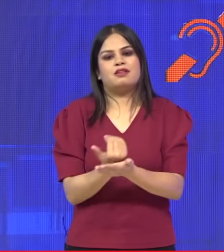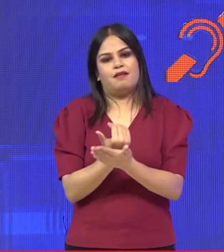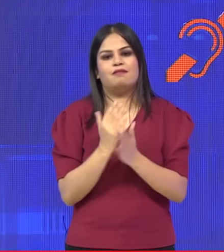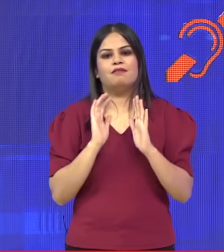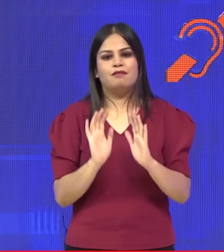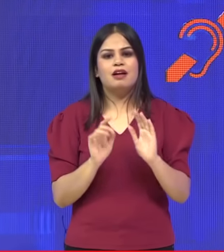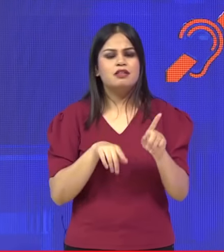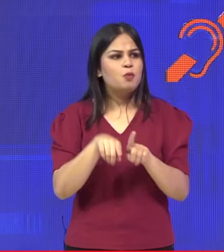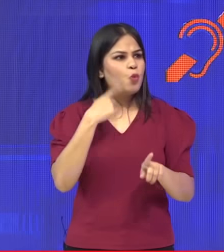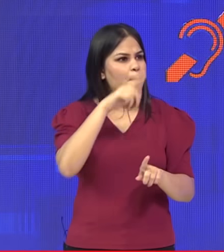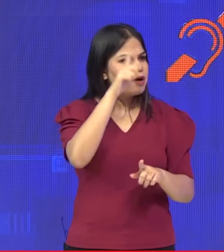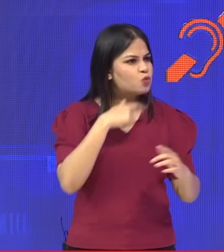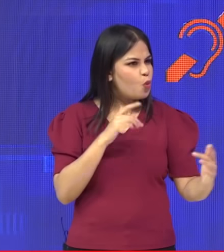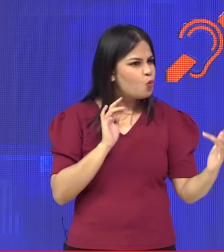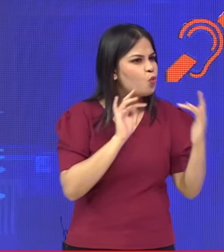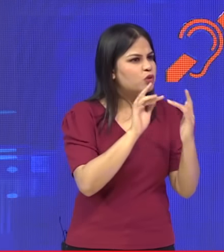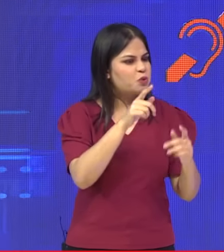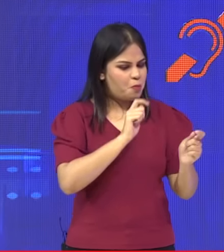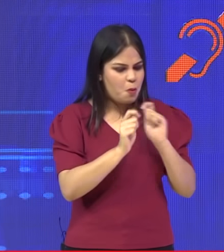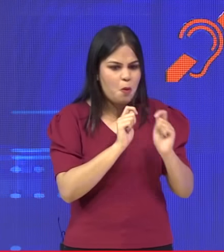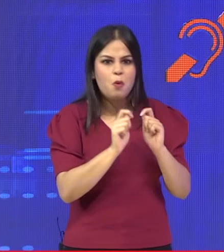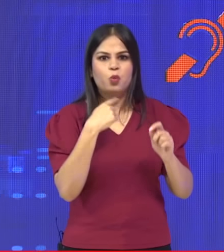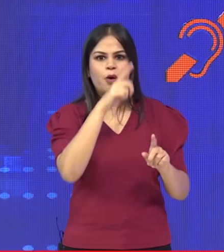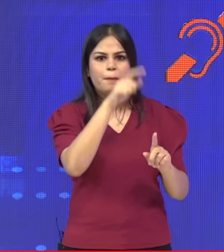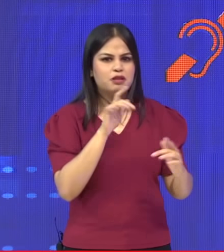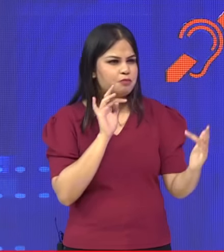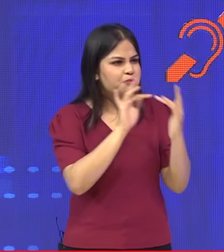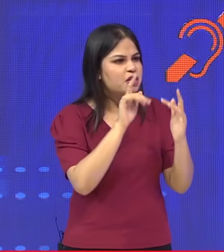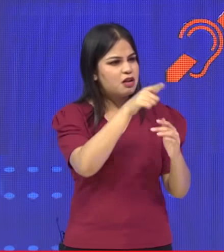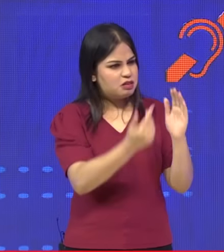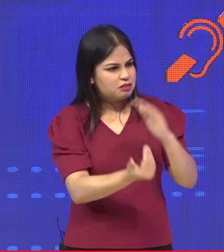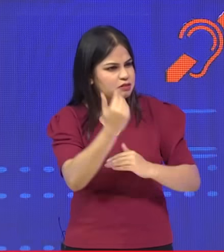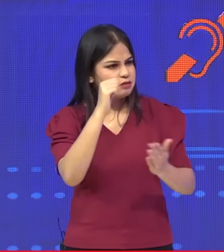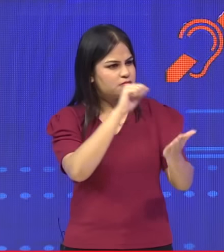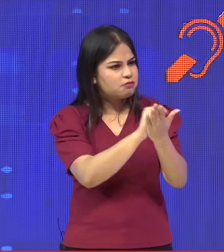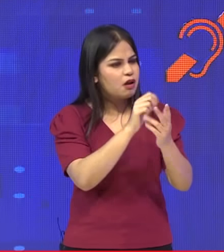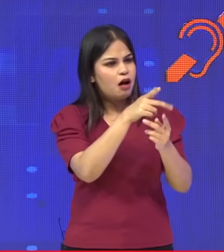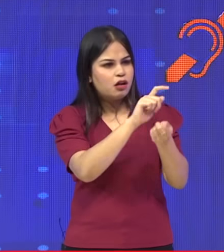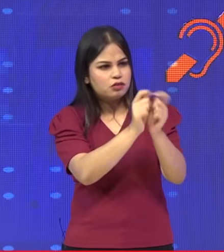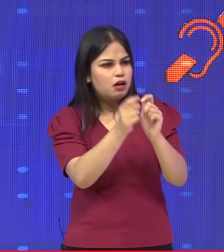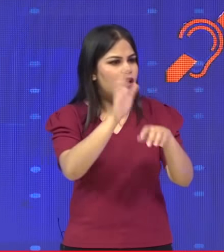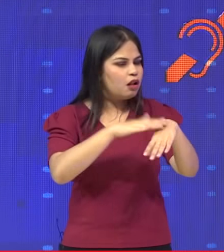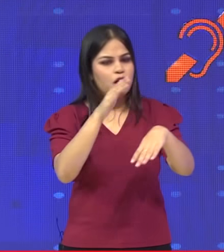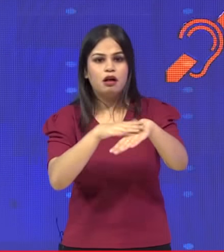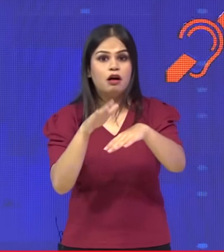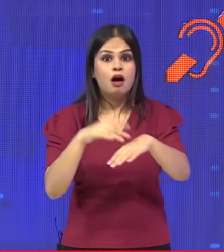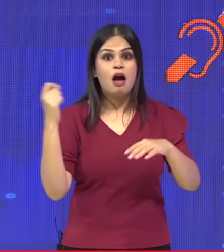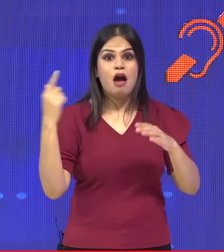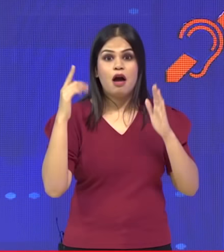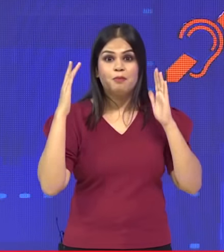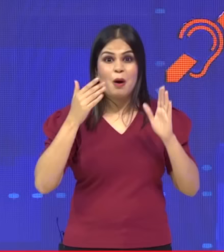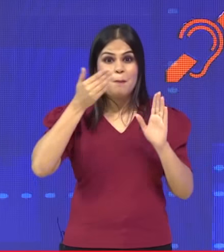कांटेक्ट करो इसके थ्रू वो निकालो वन मठ